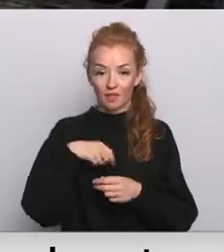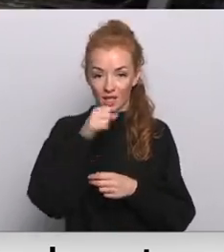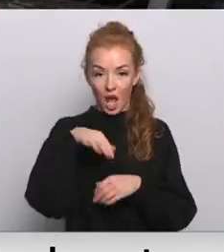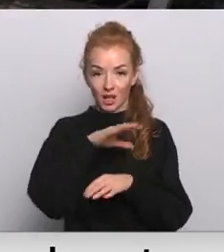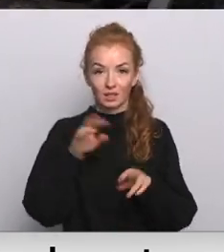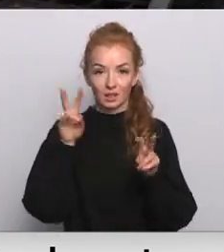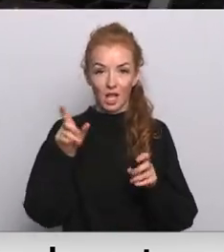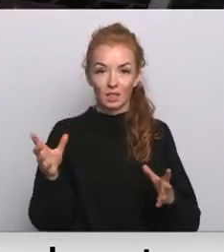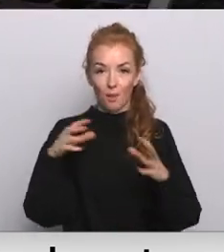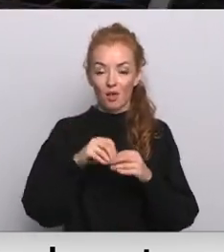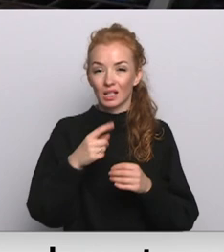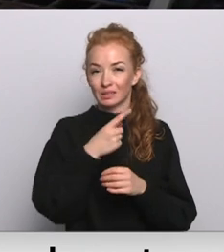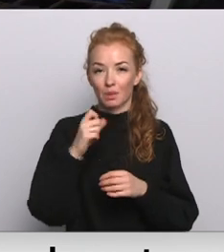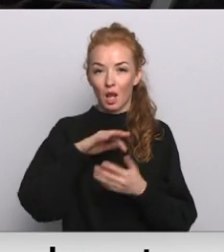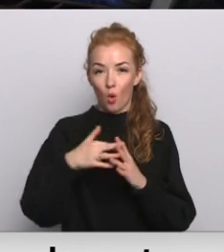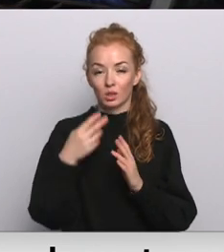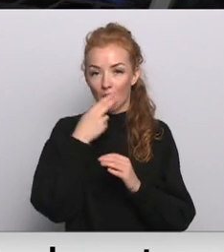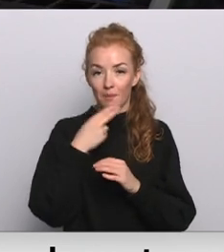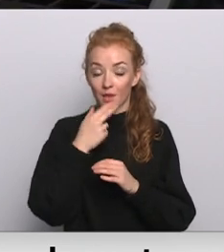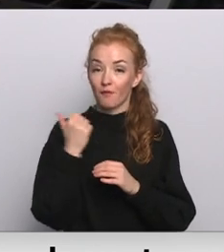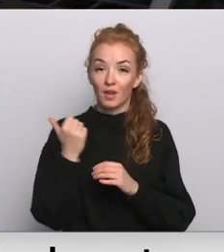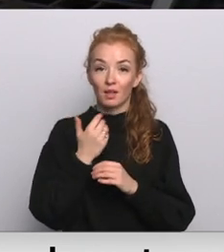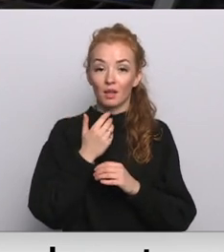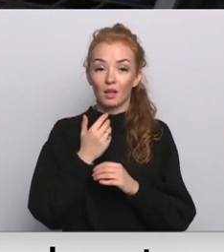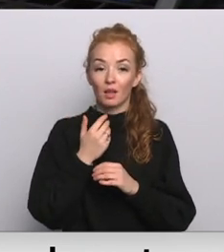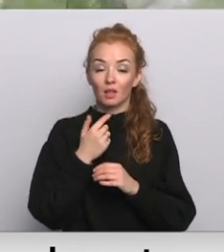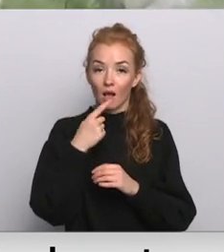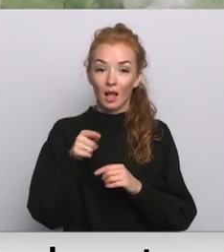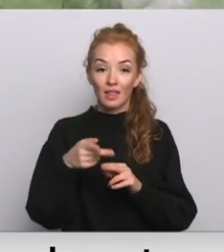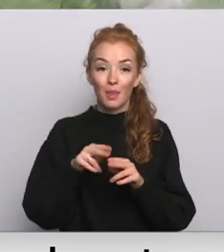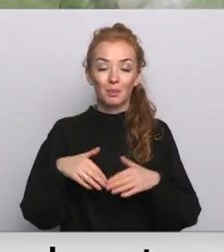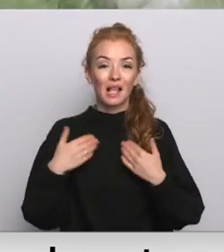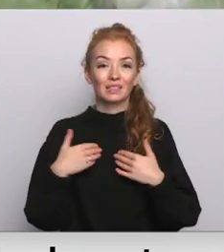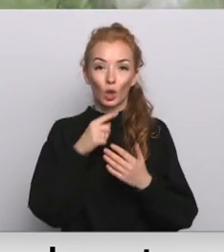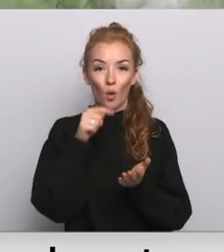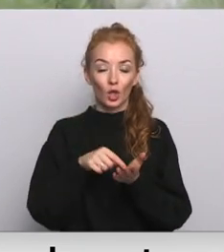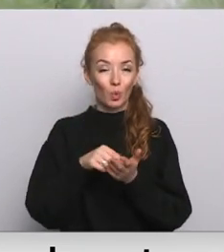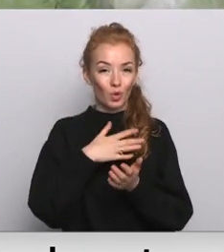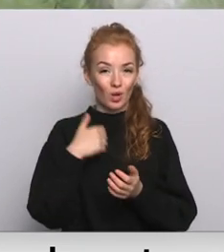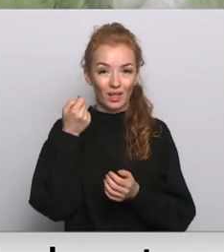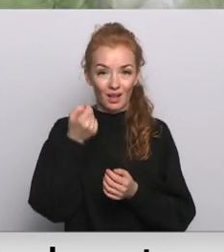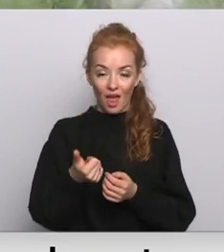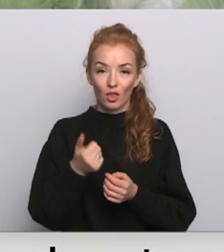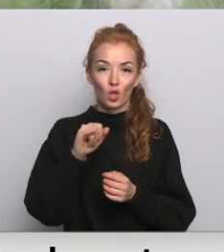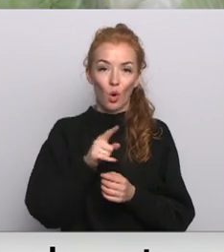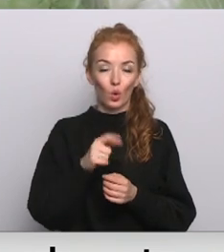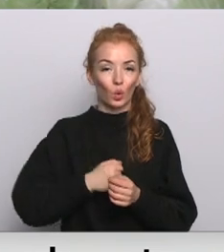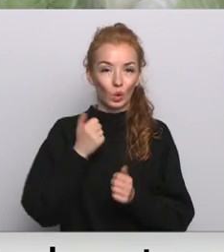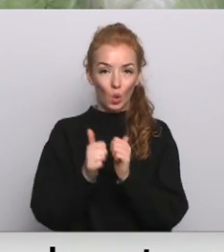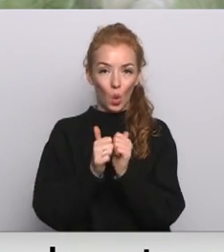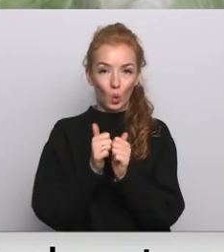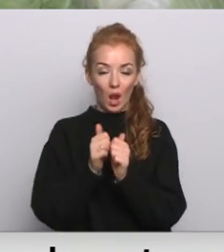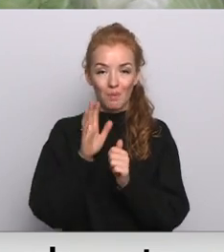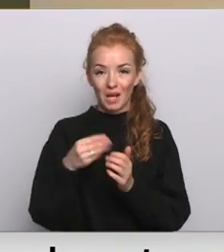apvieno ap 100 lauksaimnieku, diemžēl tik priecīgi notikumi esot reti. Galvenais iemesls esot nespēja konkurēt ar cenu